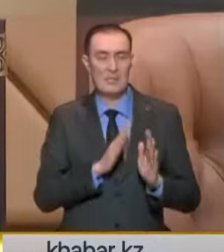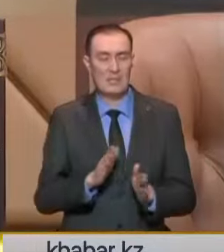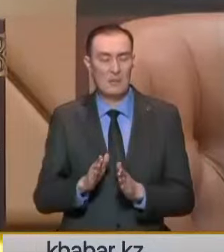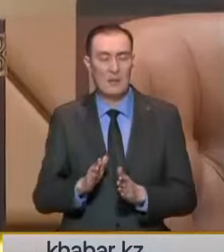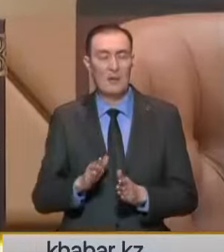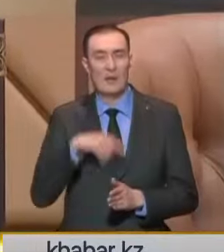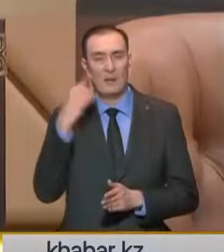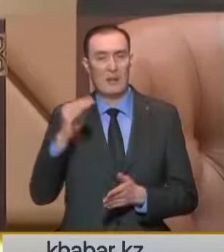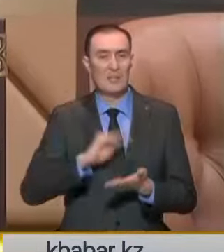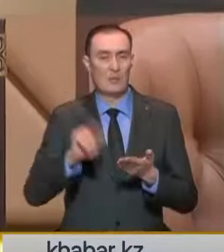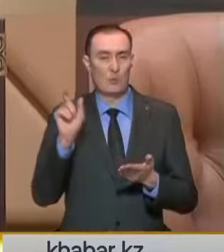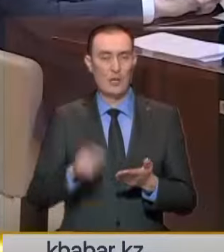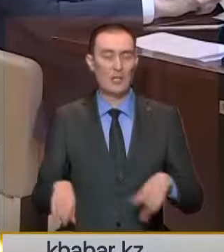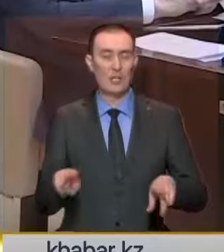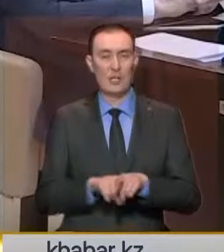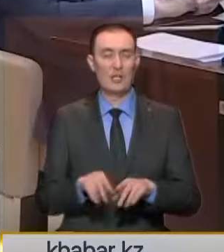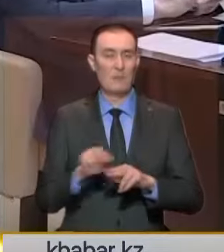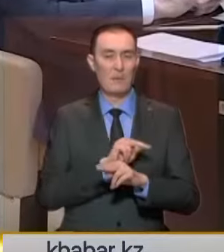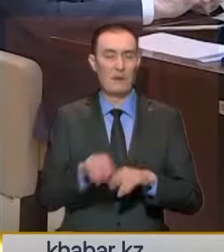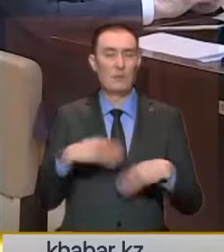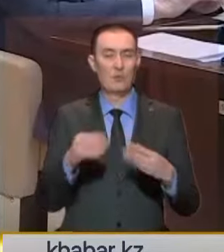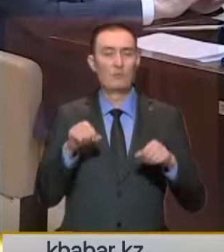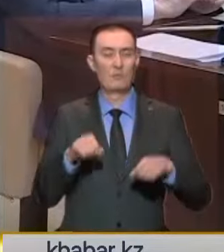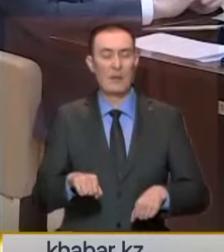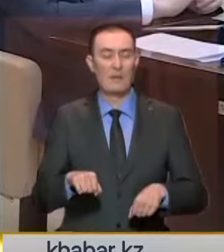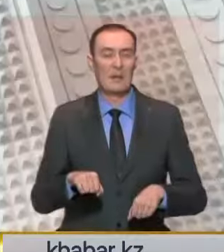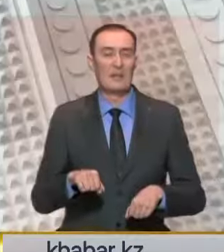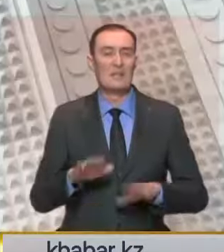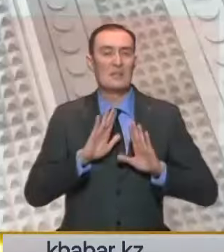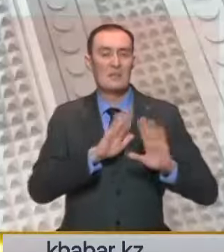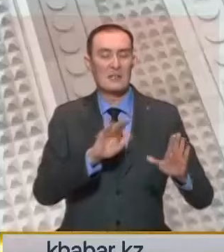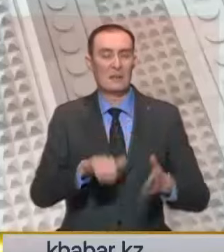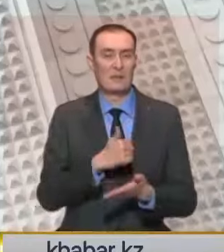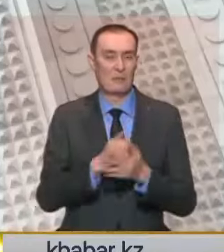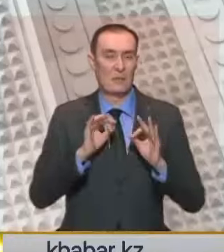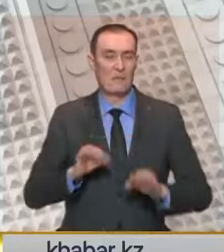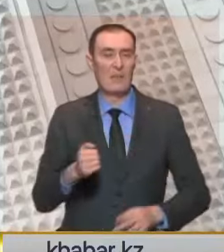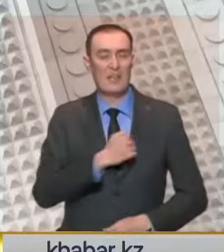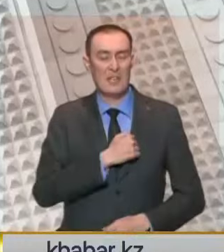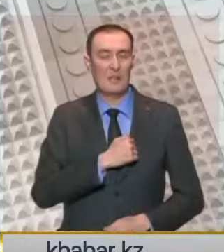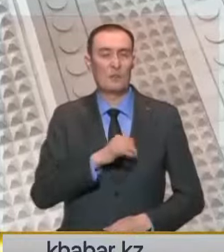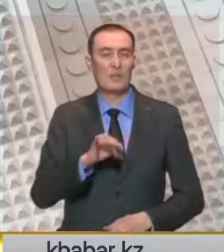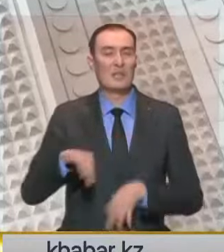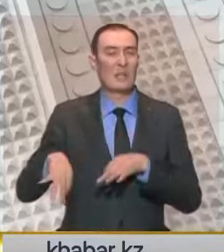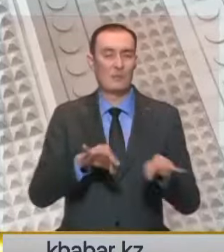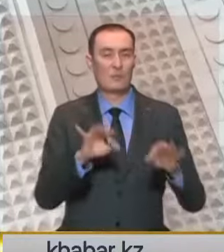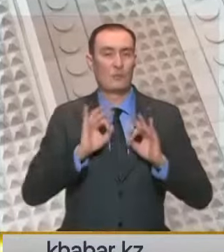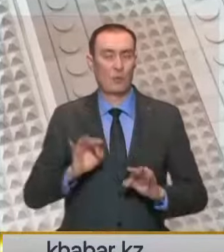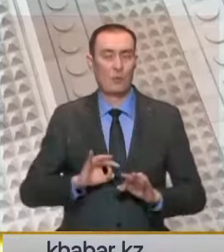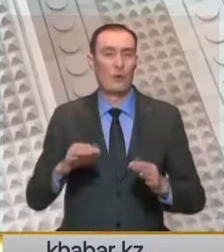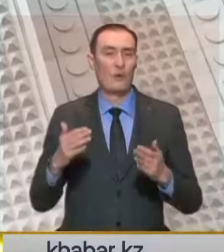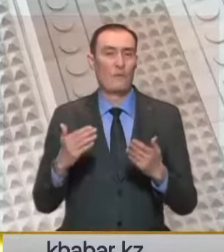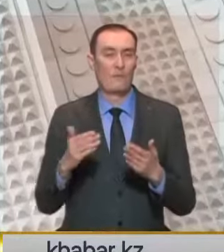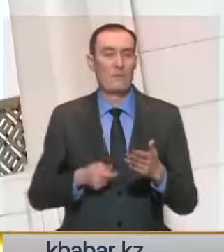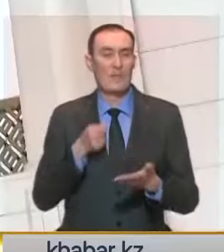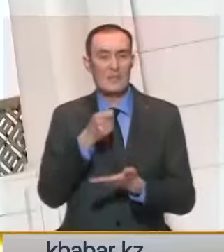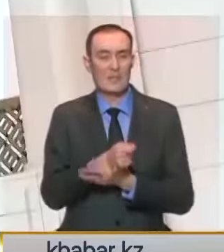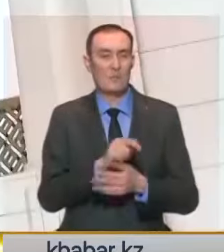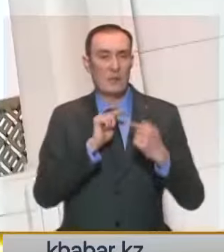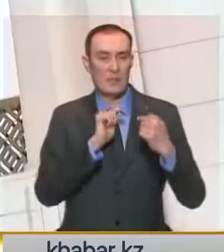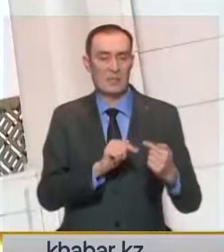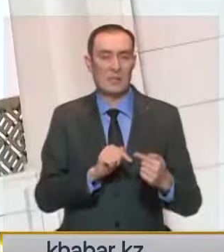считают законотворцы. И кроме того, поправки дают право замам генпрокурора, главному военному и транспортному прокурорам вносить